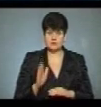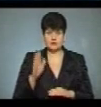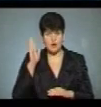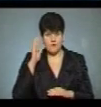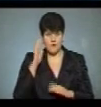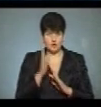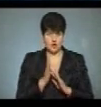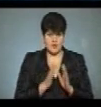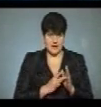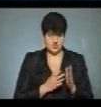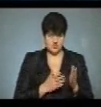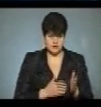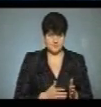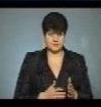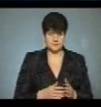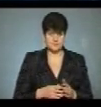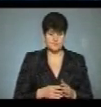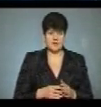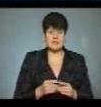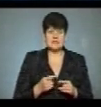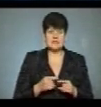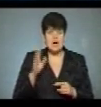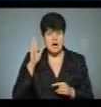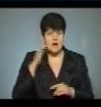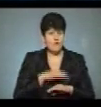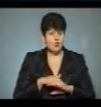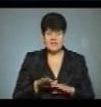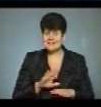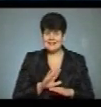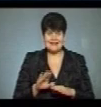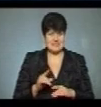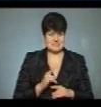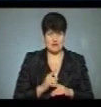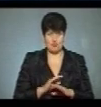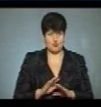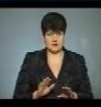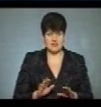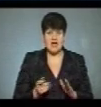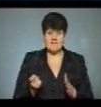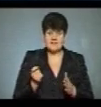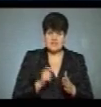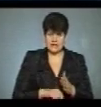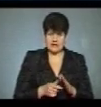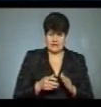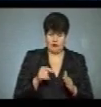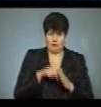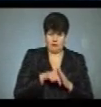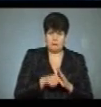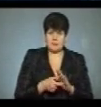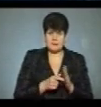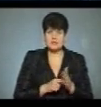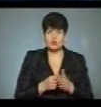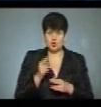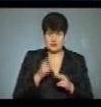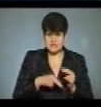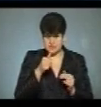водохреще відбуватися, тобто на вулиці не заборонені. А в закритих приміщеннях от до кінця цього місяця